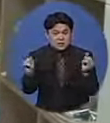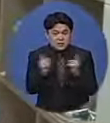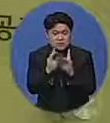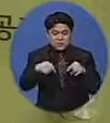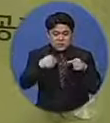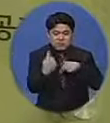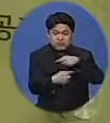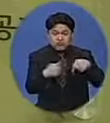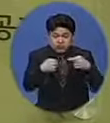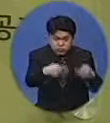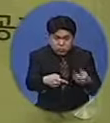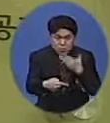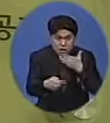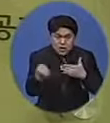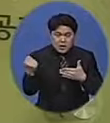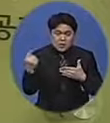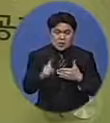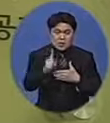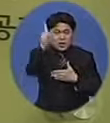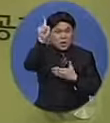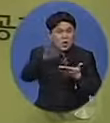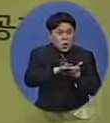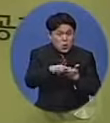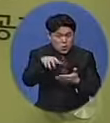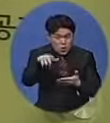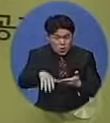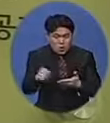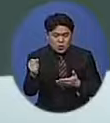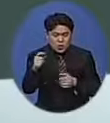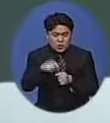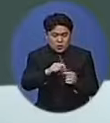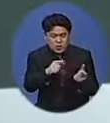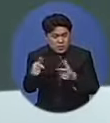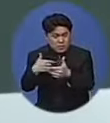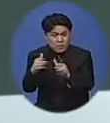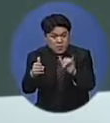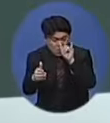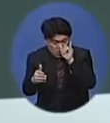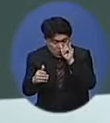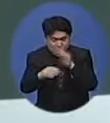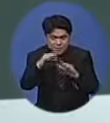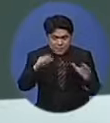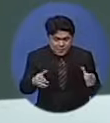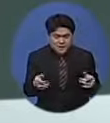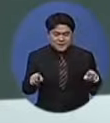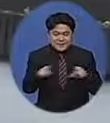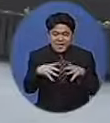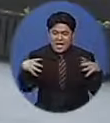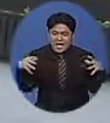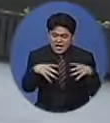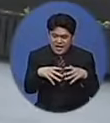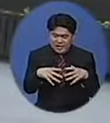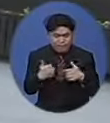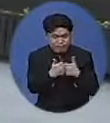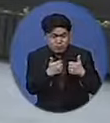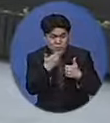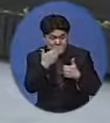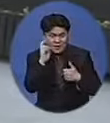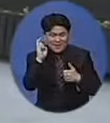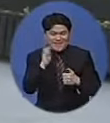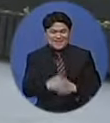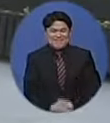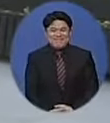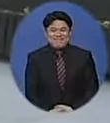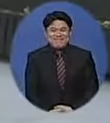참여하며 이 밖에도 하늘공원, 다목적실 등이 구성돼 마을 공동체 모임 공간으로 활용될